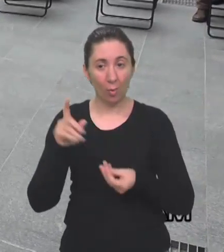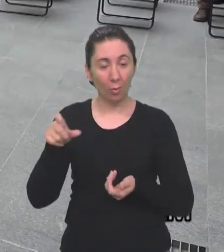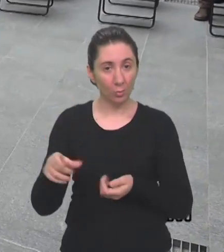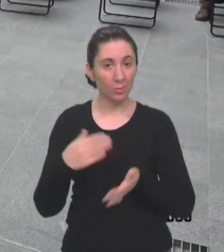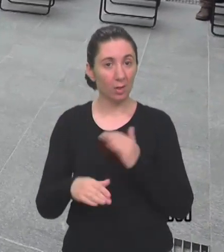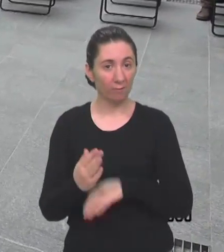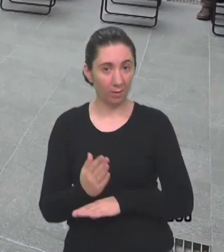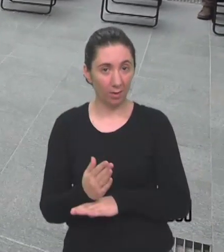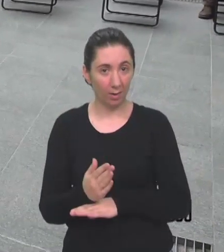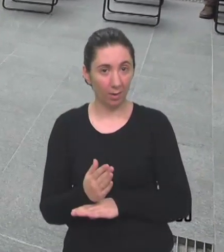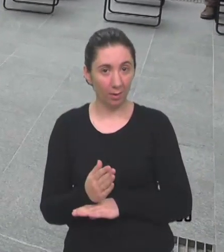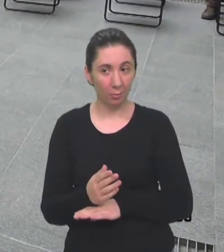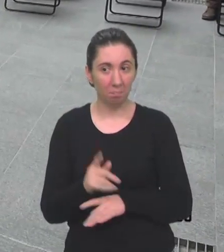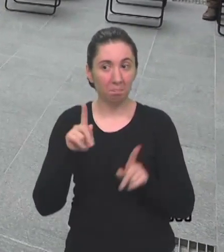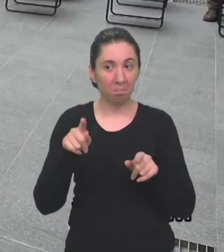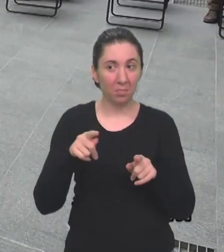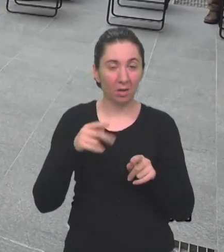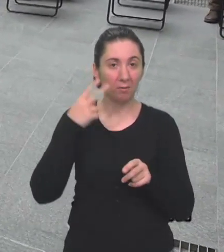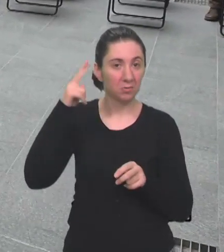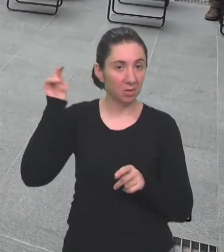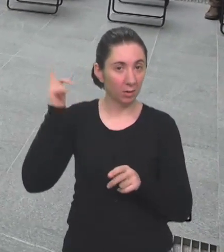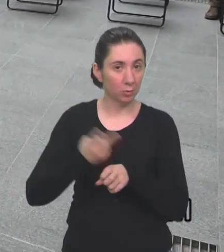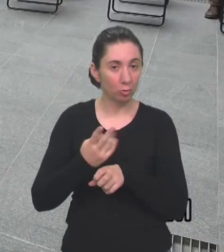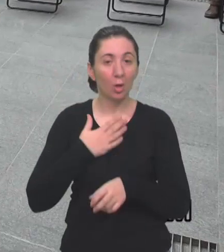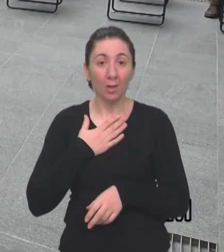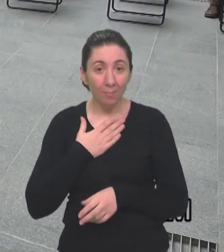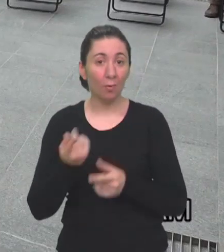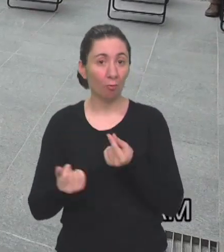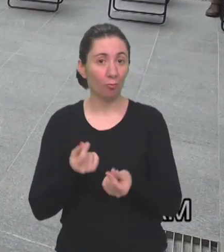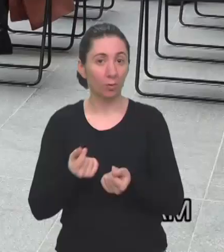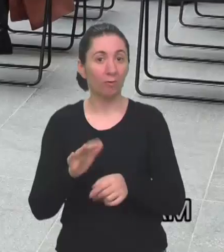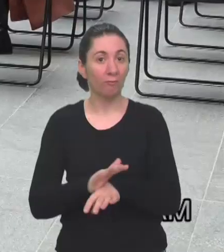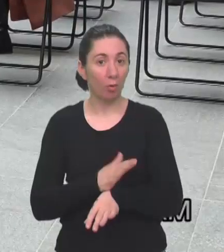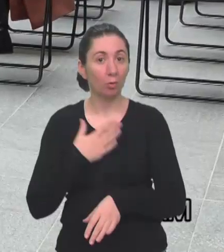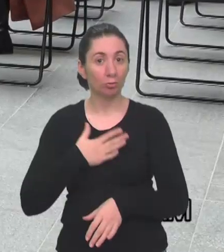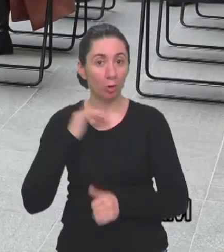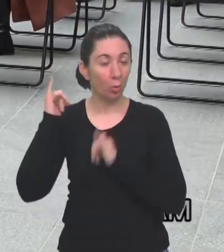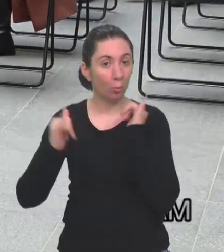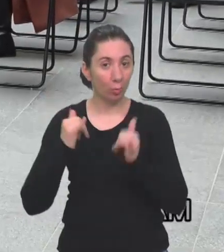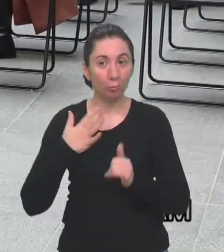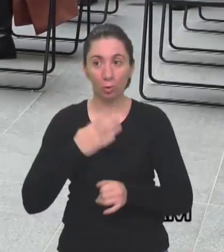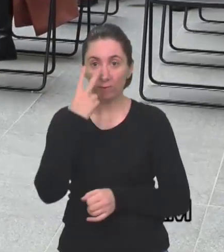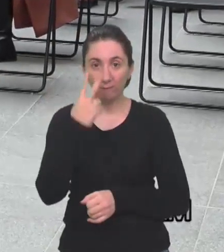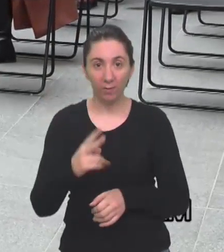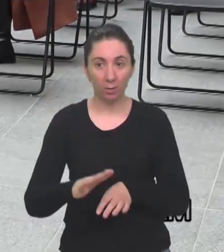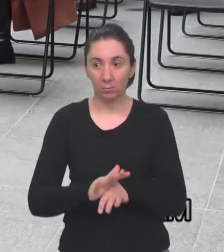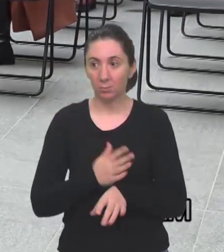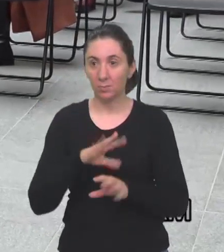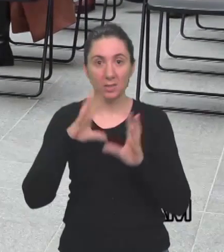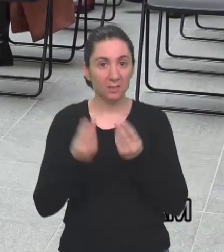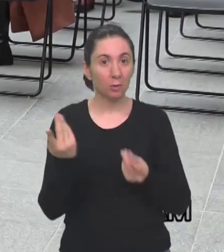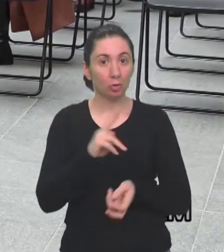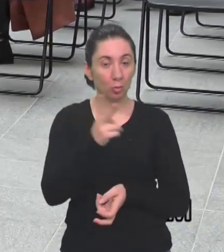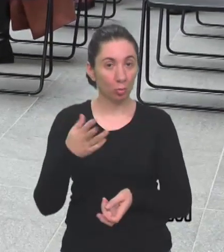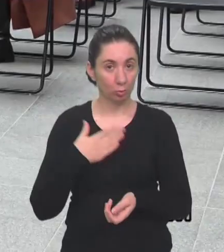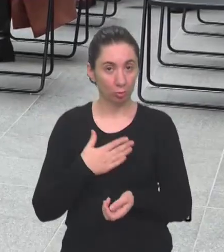osobe s invaliditetom, pogotovo iz nekih zapadnih zemalja, imaju financijska sredstva, volju i želju putovati, vidjeti i doživjeti sve ono što i